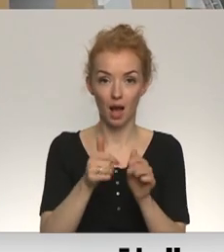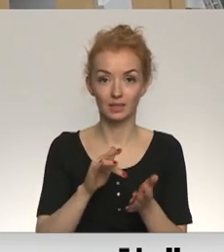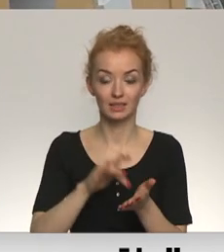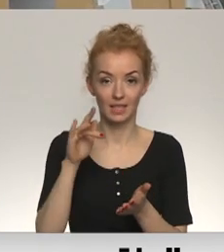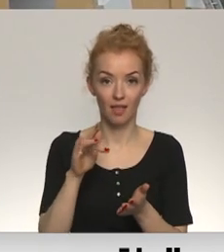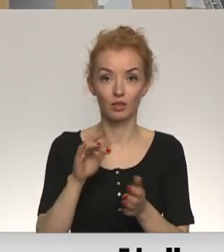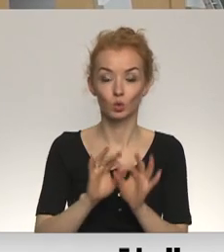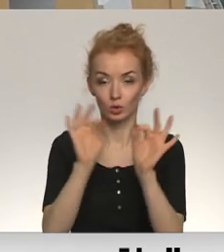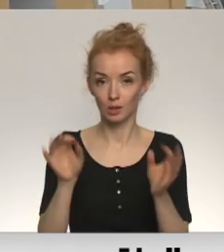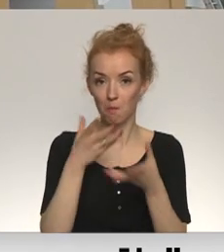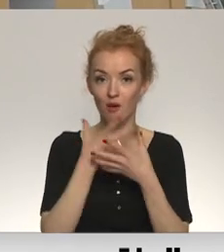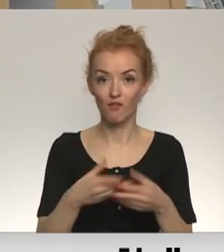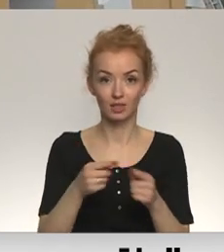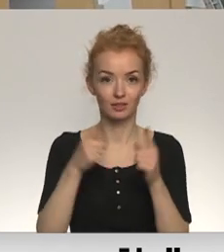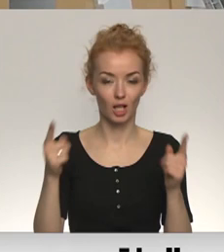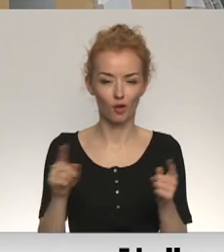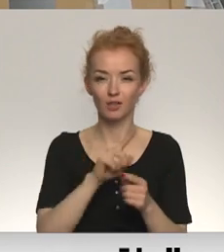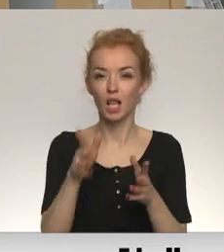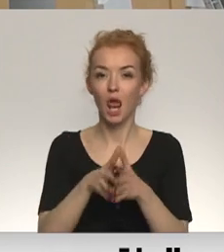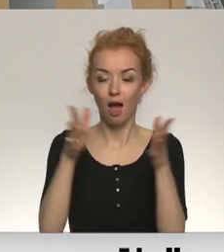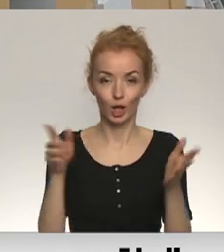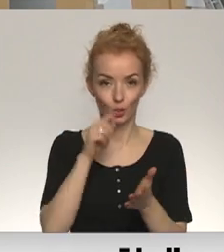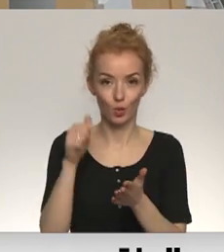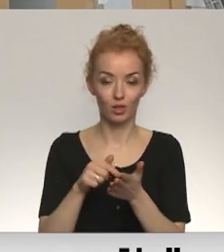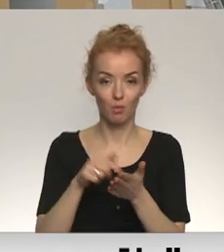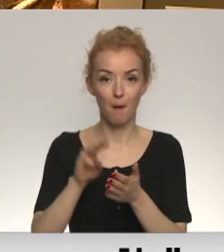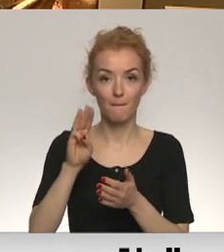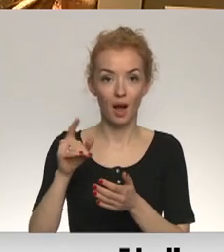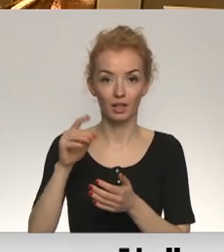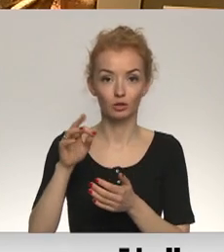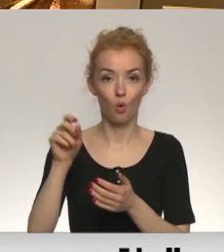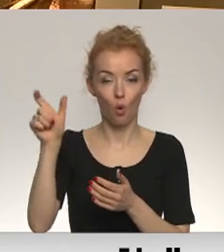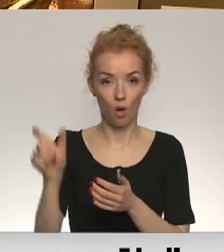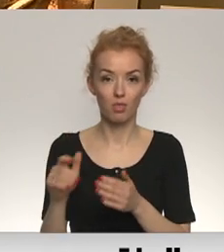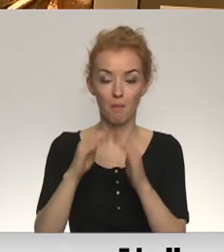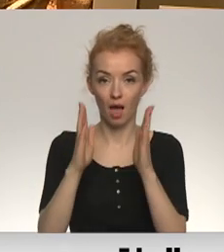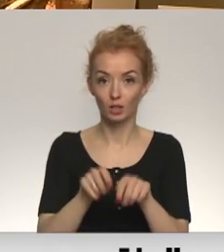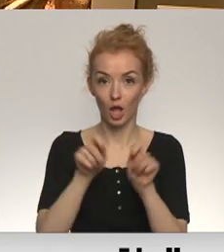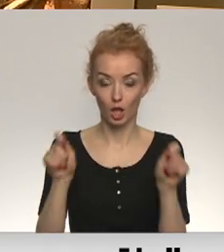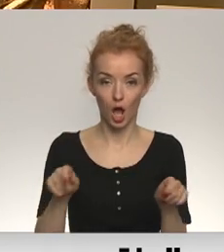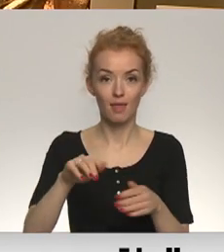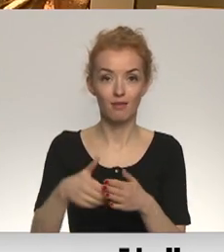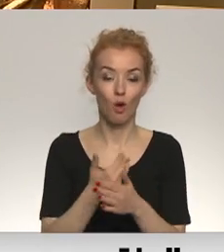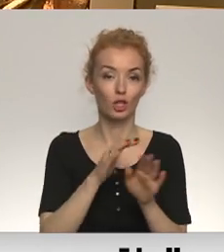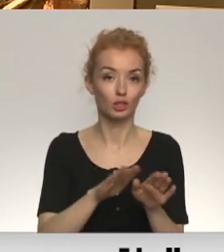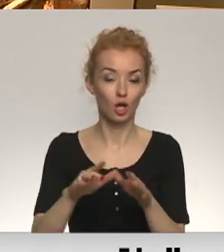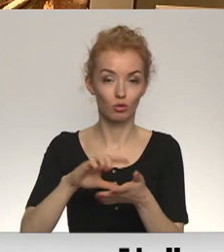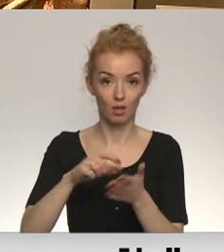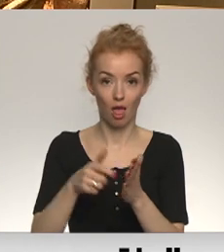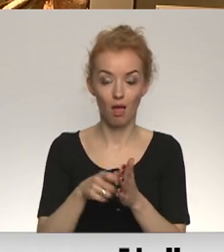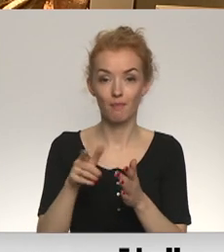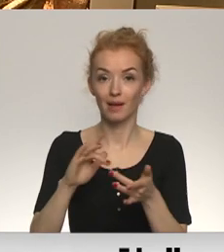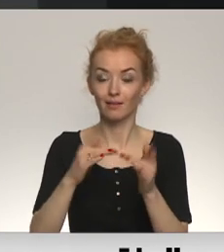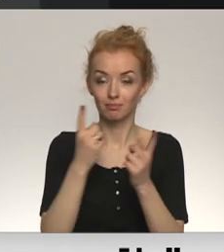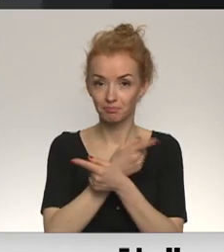centrs uzsācis pavasara sezonu. Lielākais notikums ir Martinsona mājas atklāšana, kas būs jauna izstāžu telpa. Sociālajos medijos